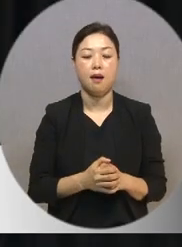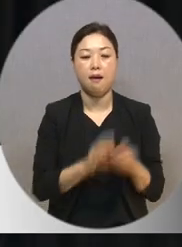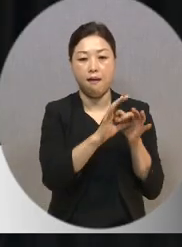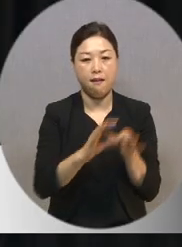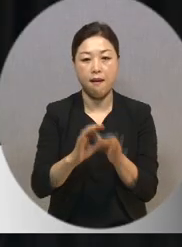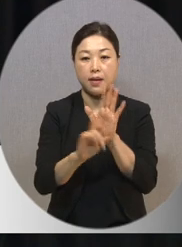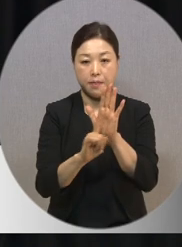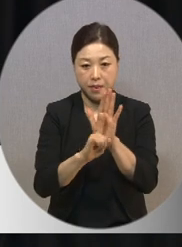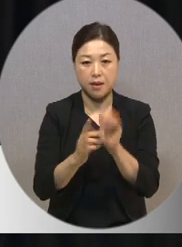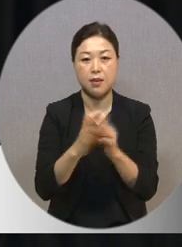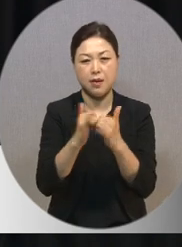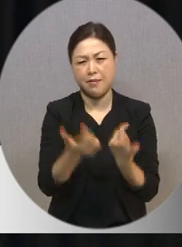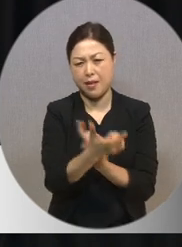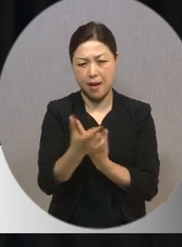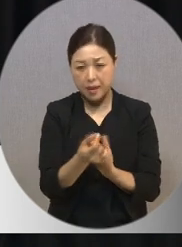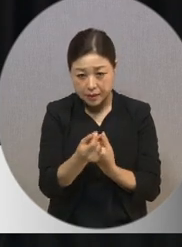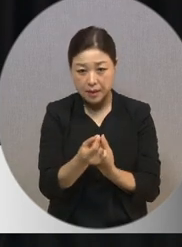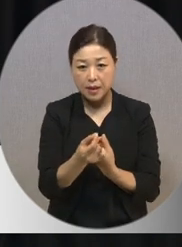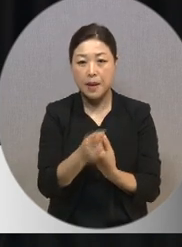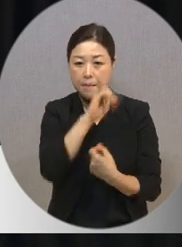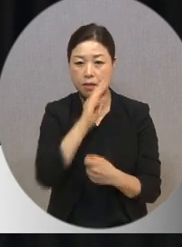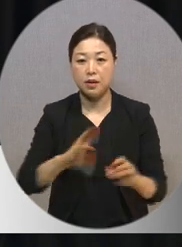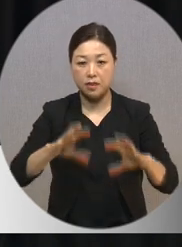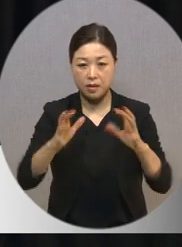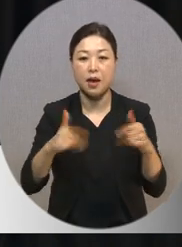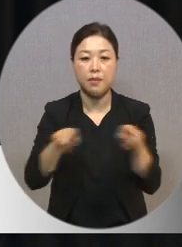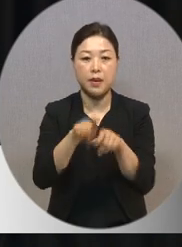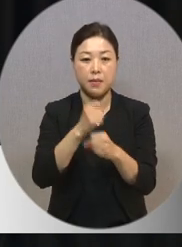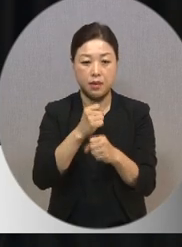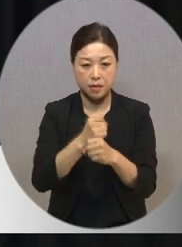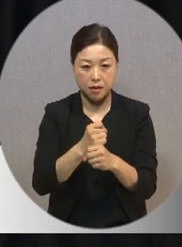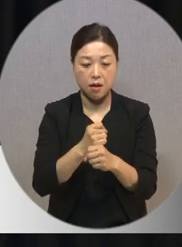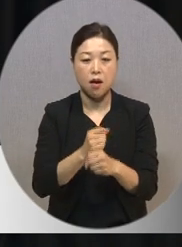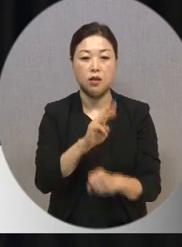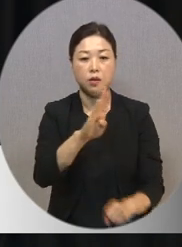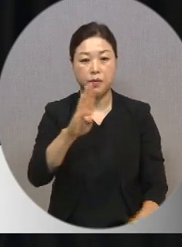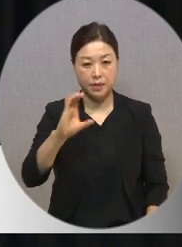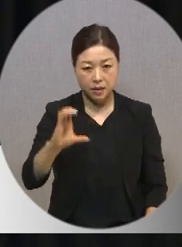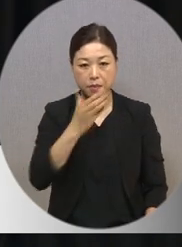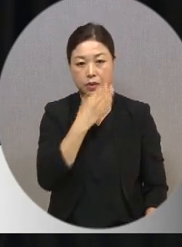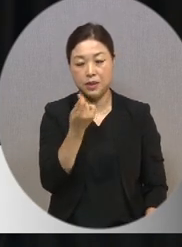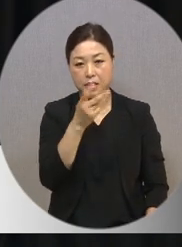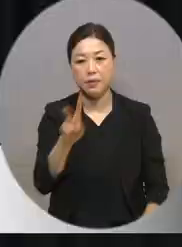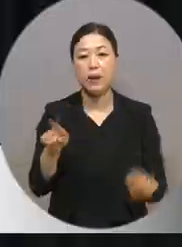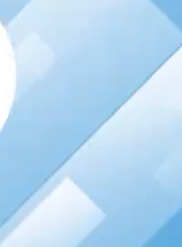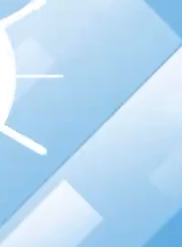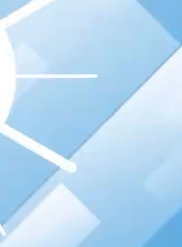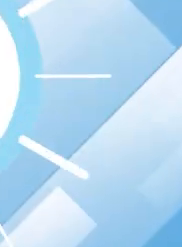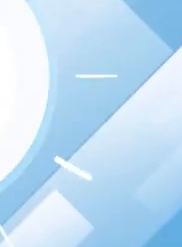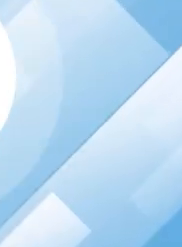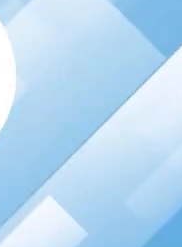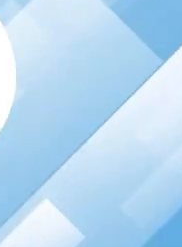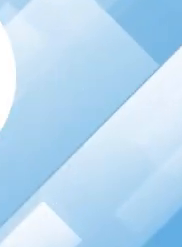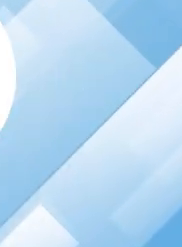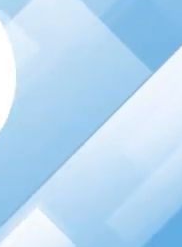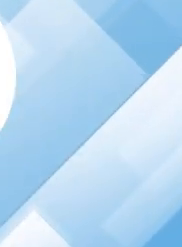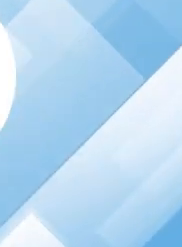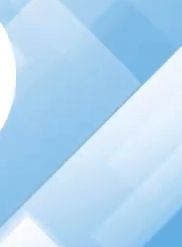누구나 편한 세상 함께 만들어요. WBC 복지TV와 함께합니다.